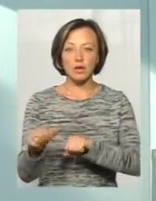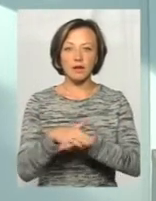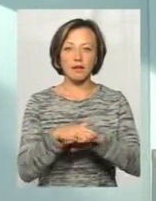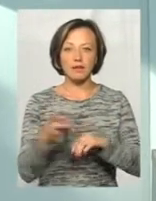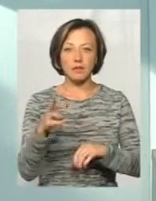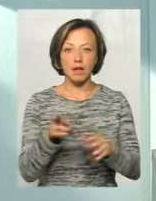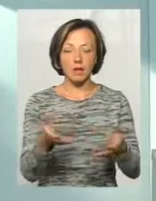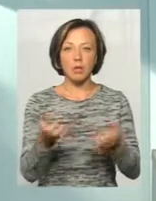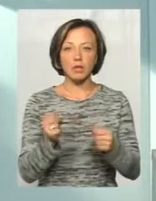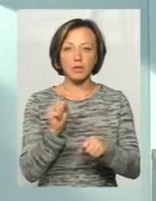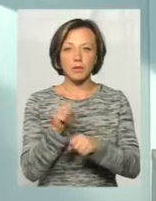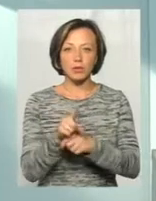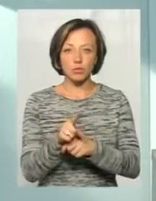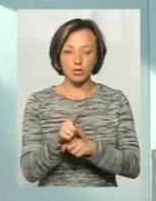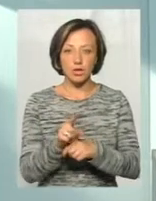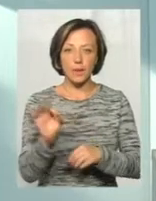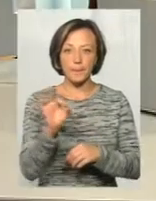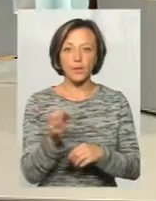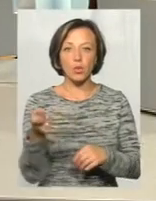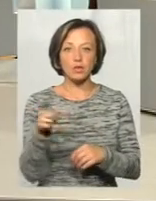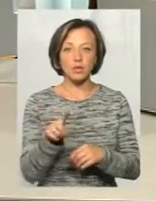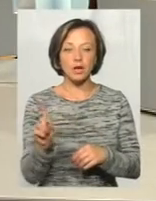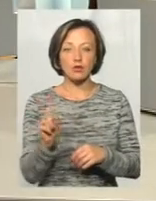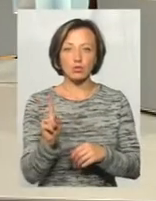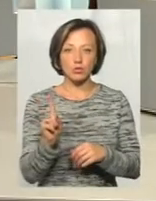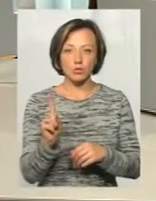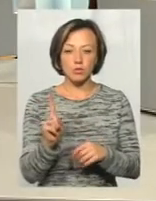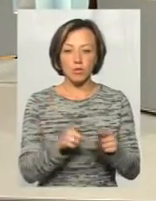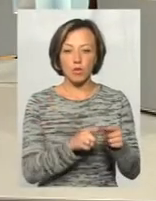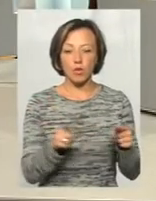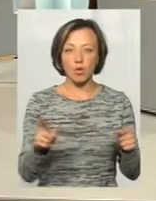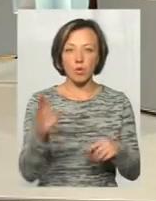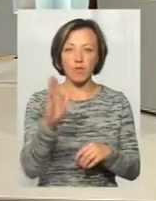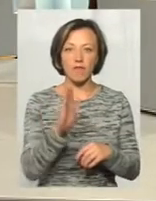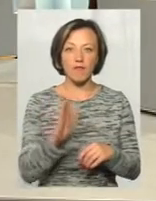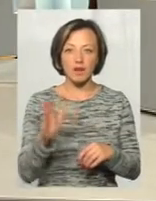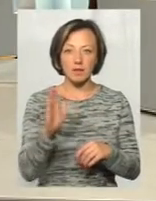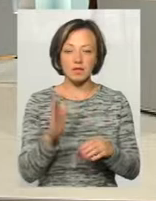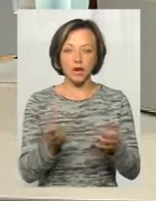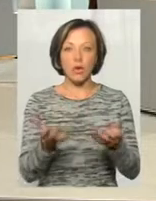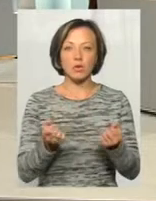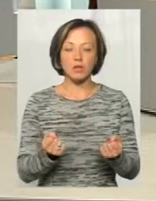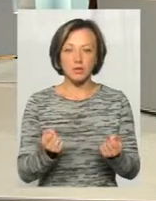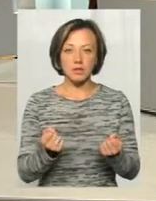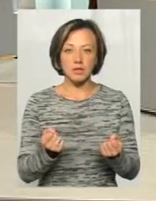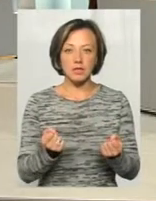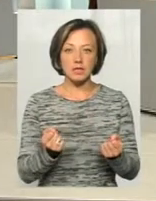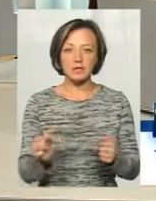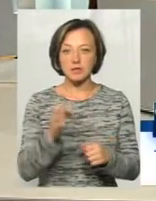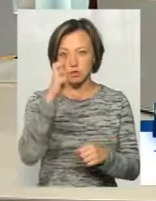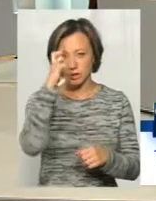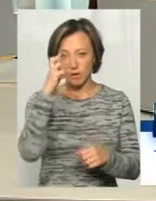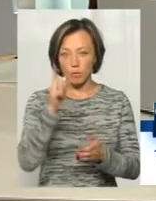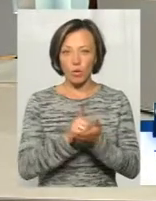отримали доручення про те, щоб протягом вересня отримати з Державної